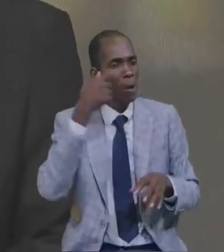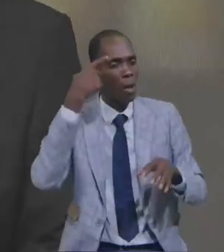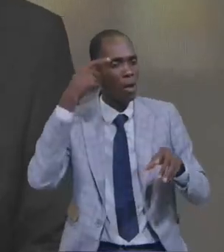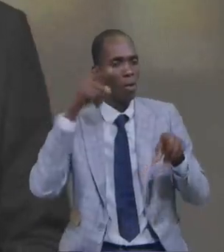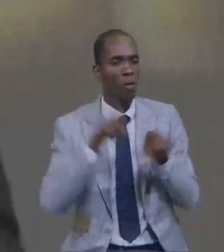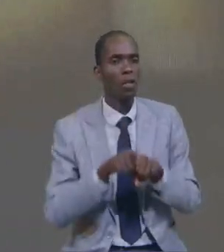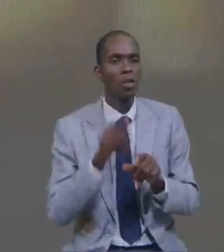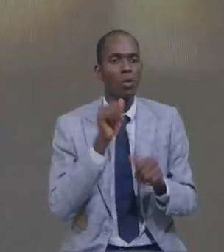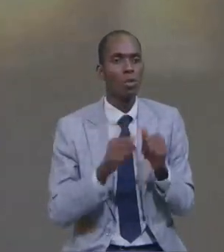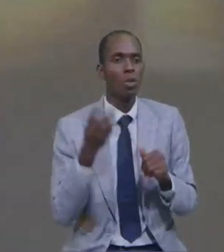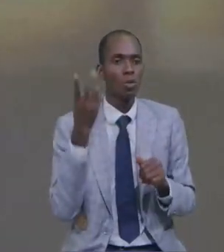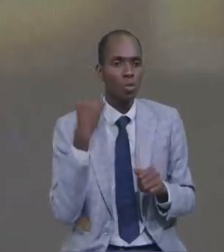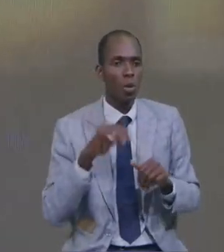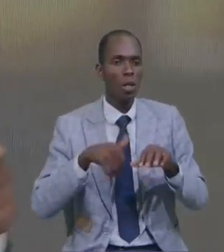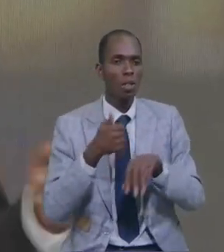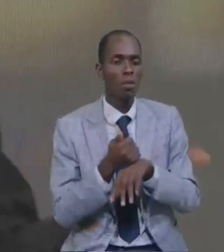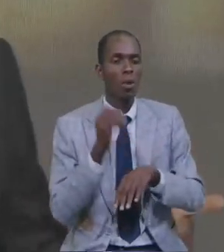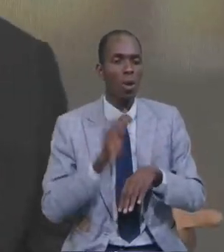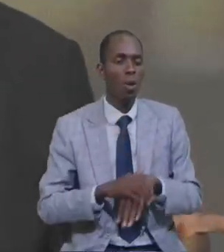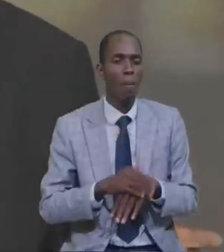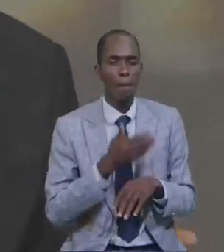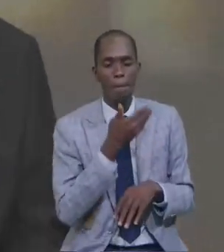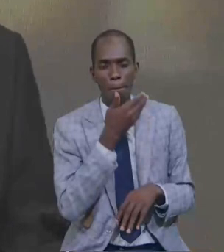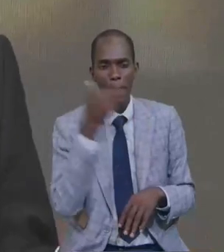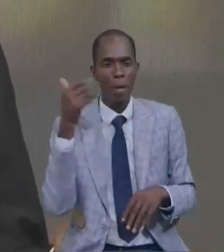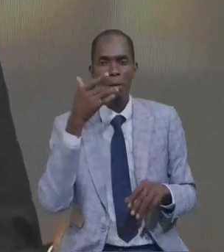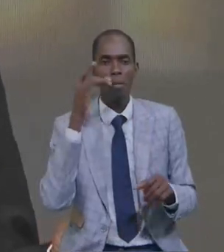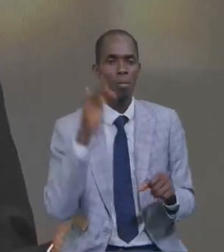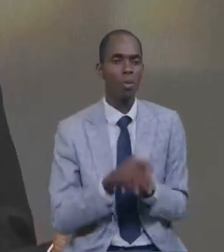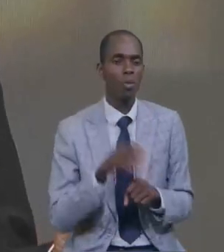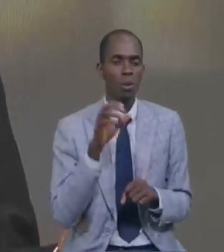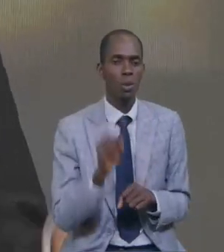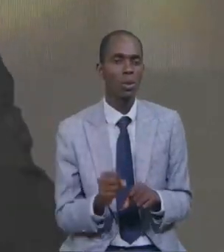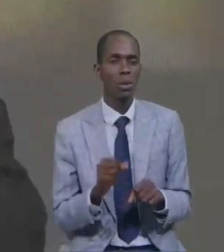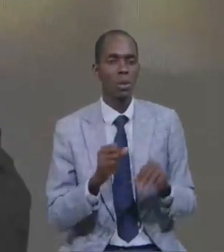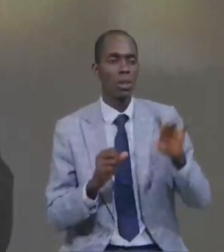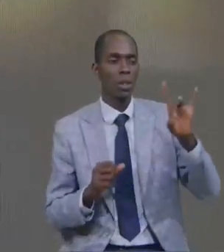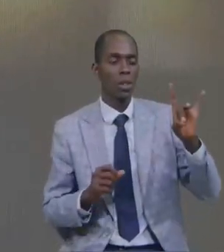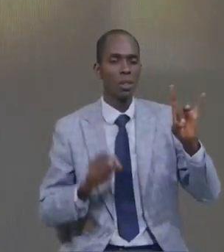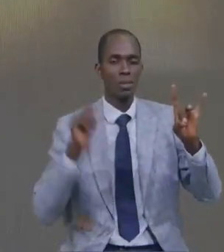D'une meilleure alliance plus excellente, d'une alliance plus excellente qui a été établie sur de meilleures promesses.